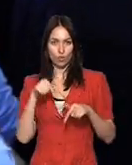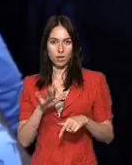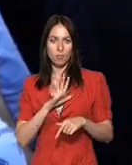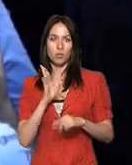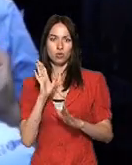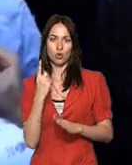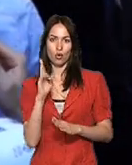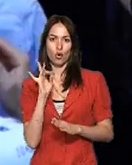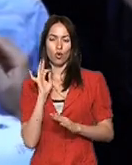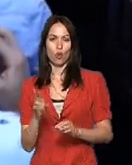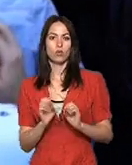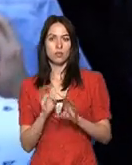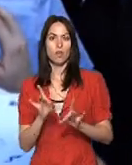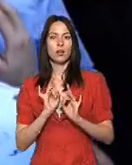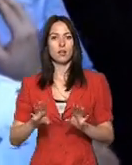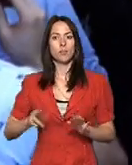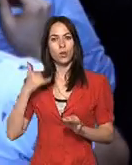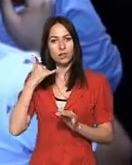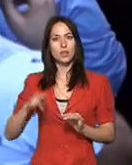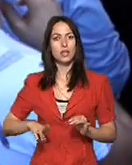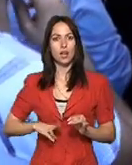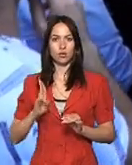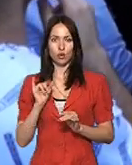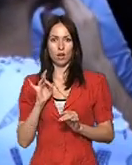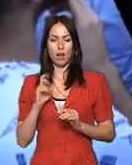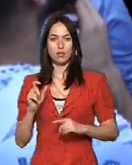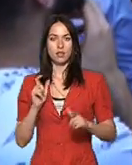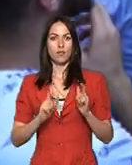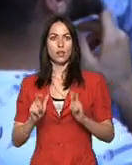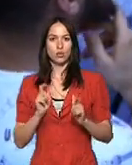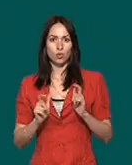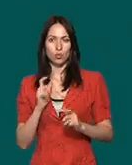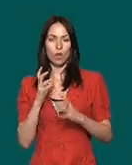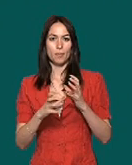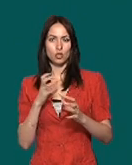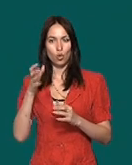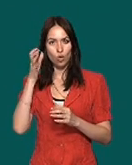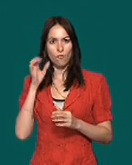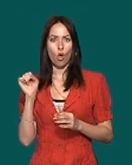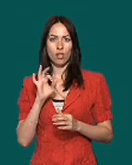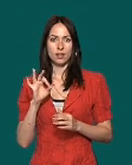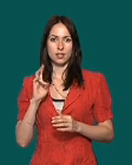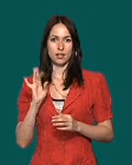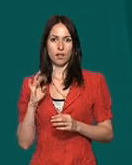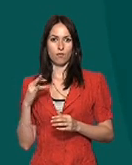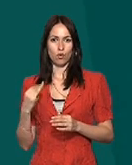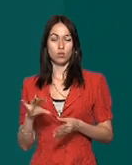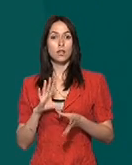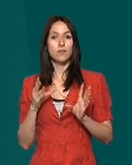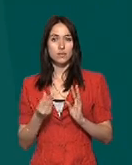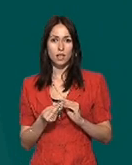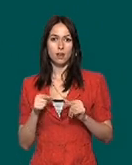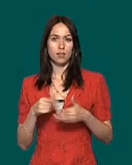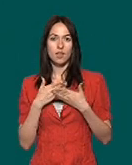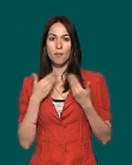тестом, розповів телефоном директор Каразінського інституту міжнародної освіти Олексій Навроцький. Взагалі в світі немає